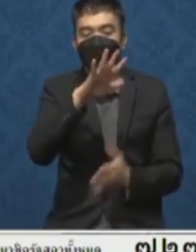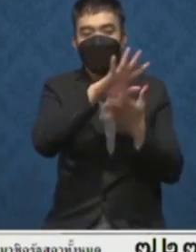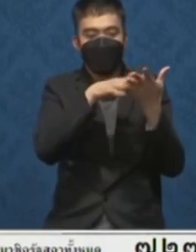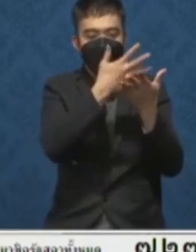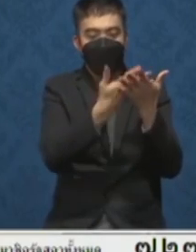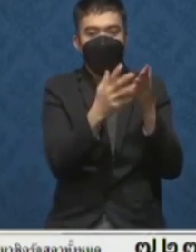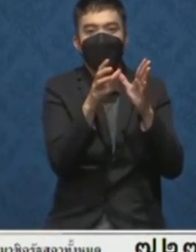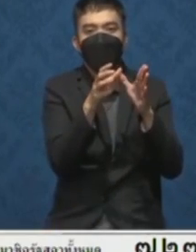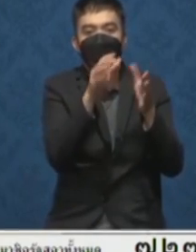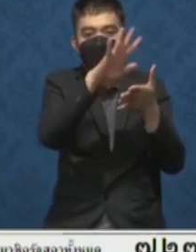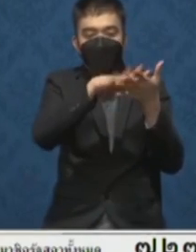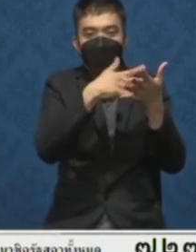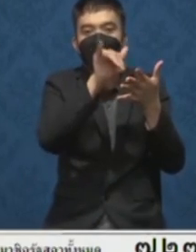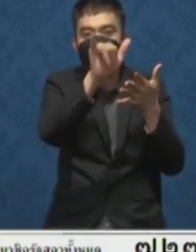ชาตินั้ pint